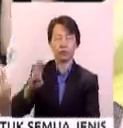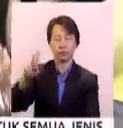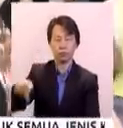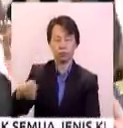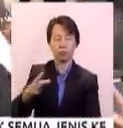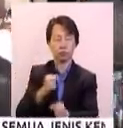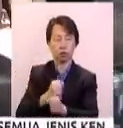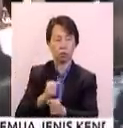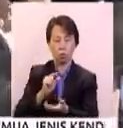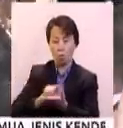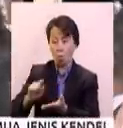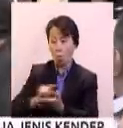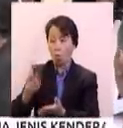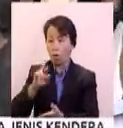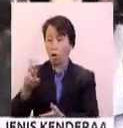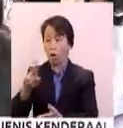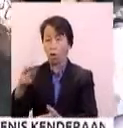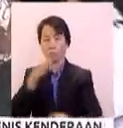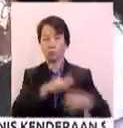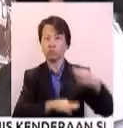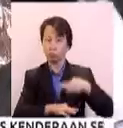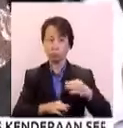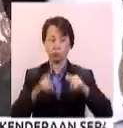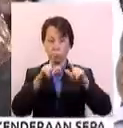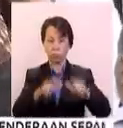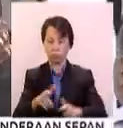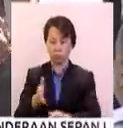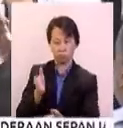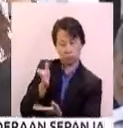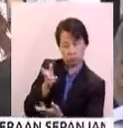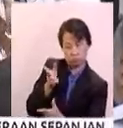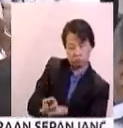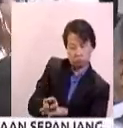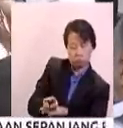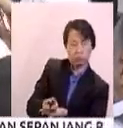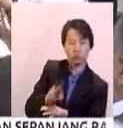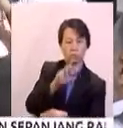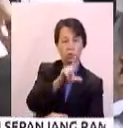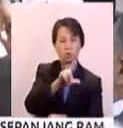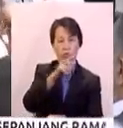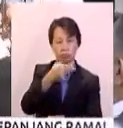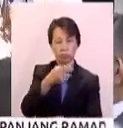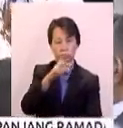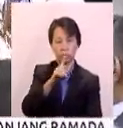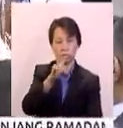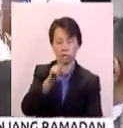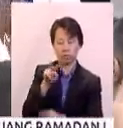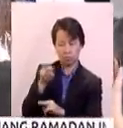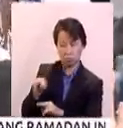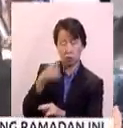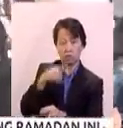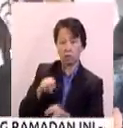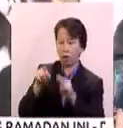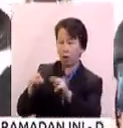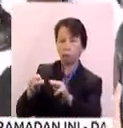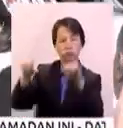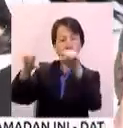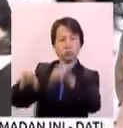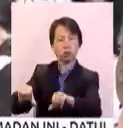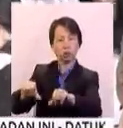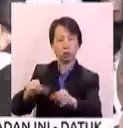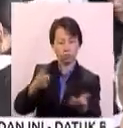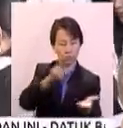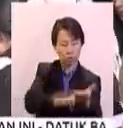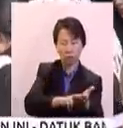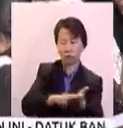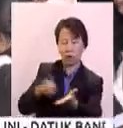menikmati pendapatan ratusan ribu ringgit diletakkan di bawah radar Lembaga Hasil Dalam Negeri LHDN selepas didapati gagal